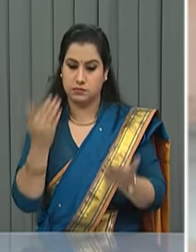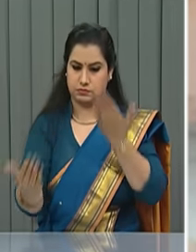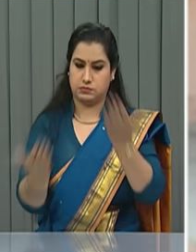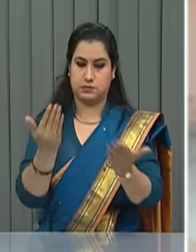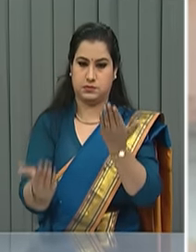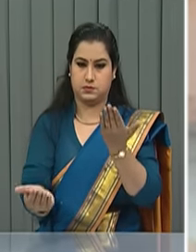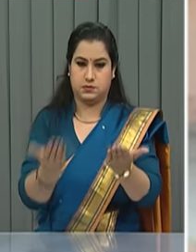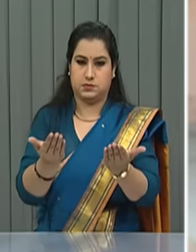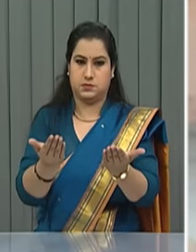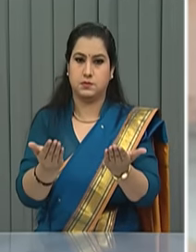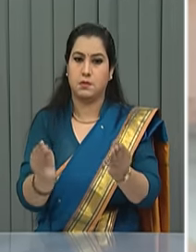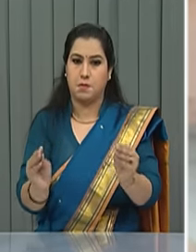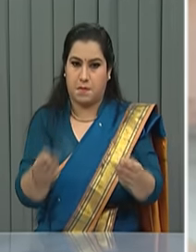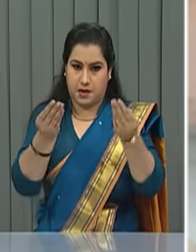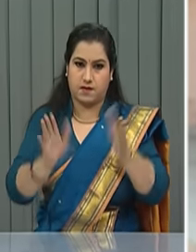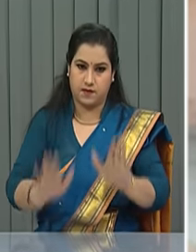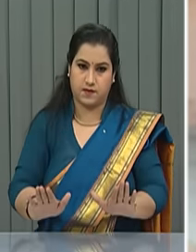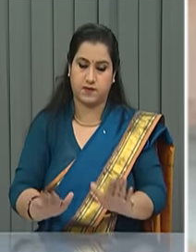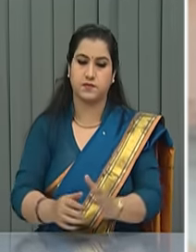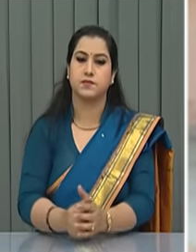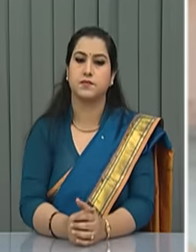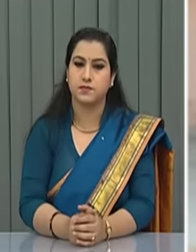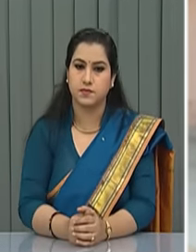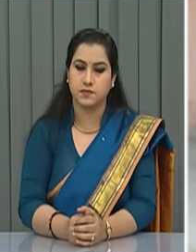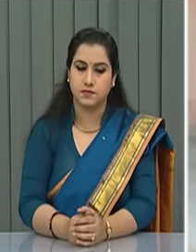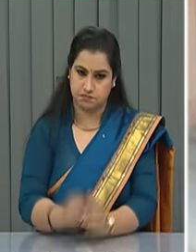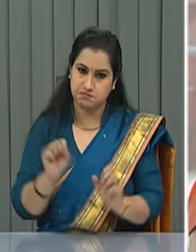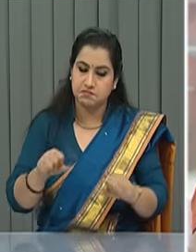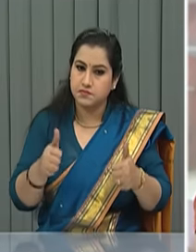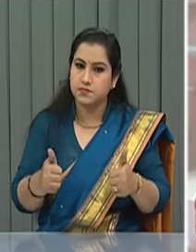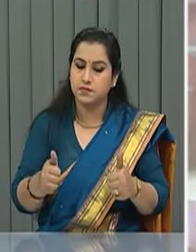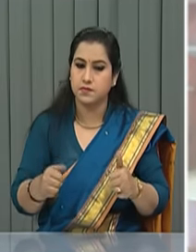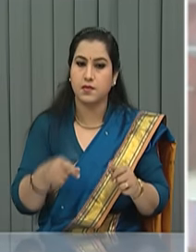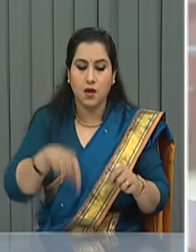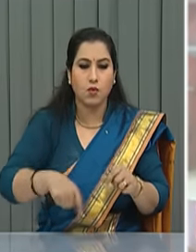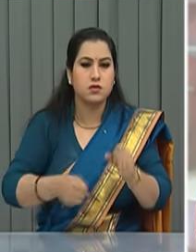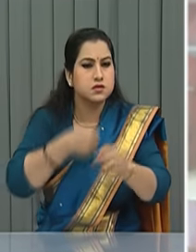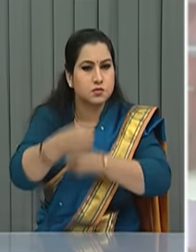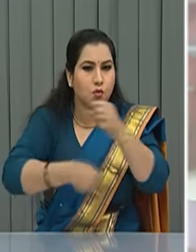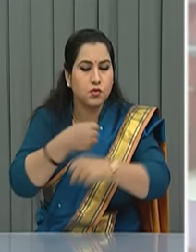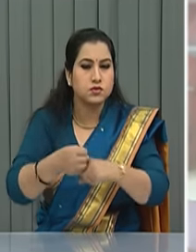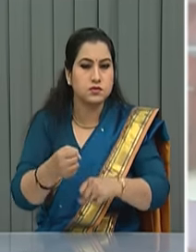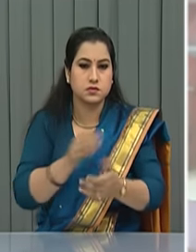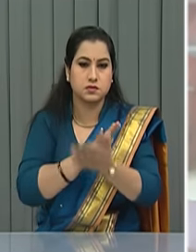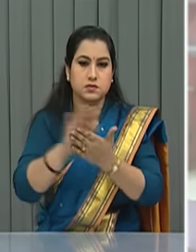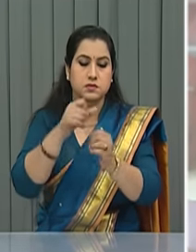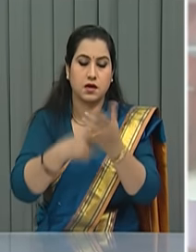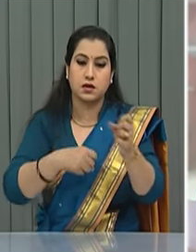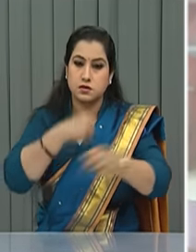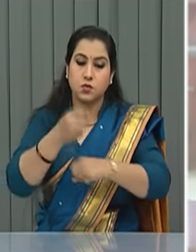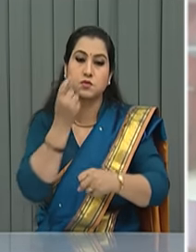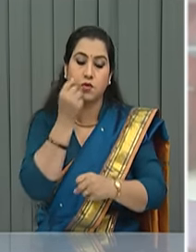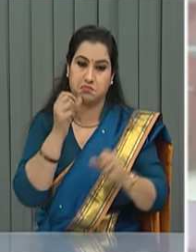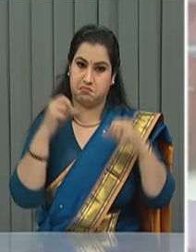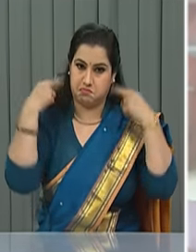एक साल में काफ़ी सुधार देखने को मिल रहा है। जी, खेलों में हरियाणा के लड़कों ने बड़ा नाम कमाया है,